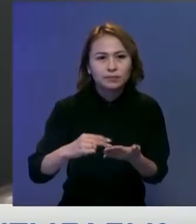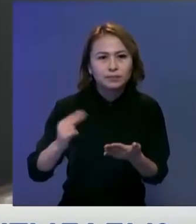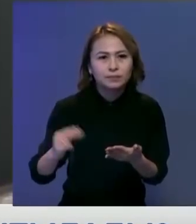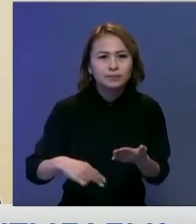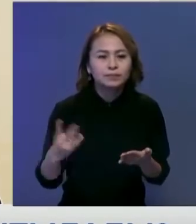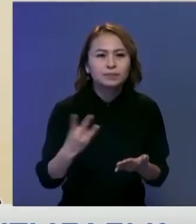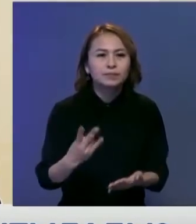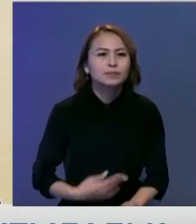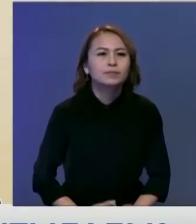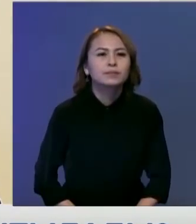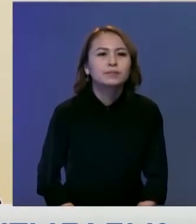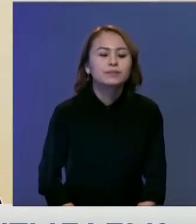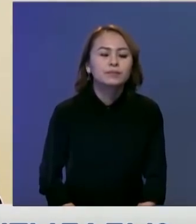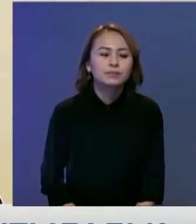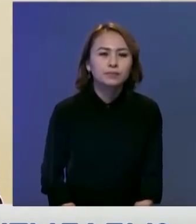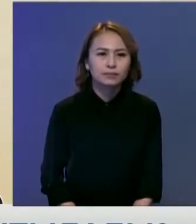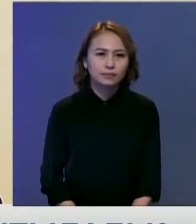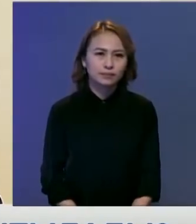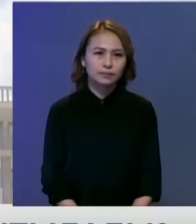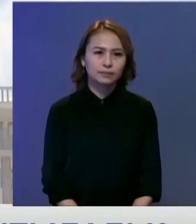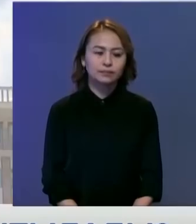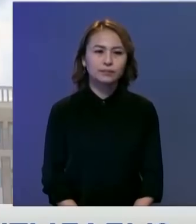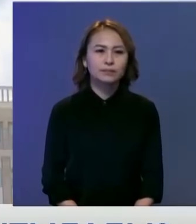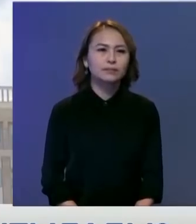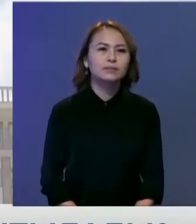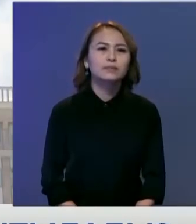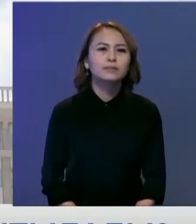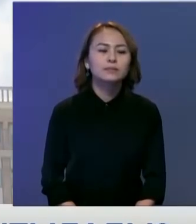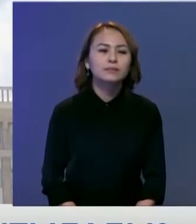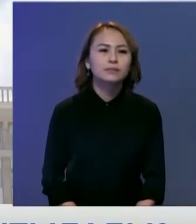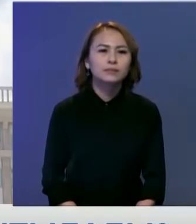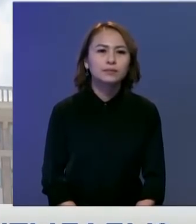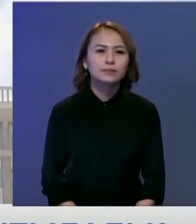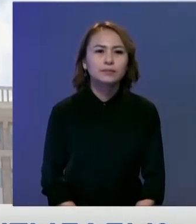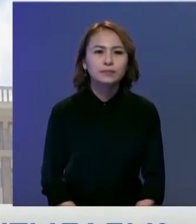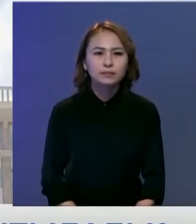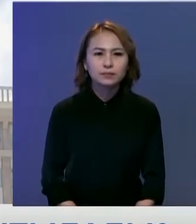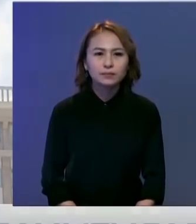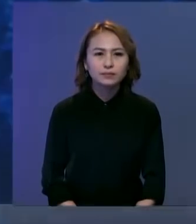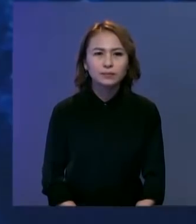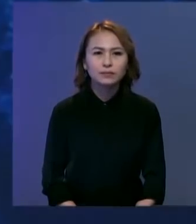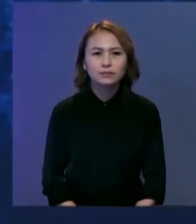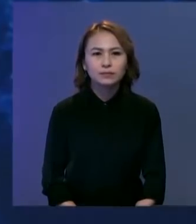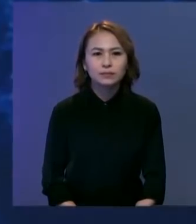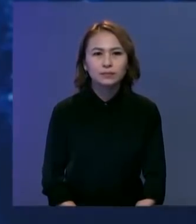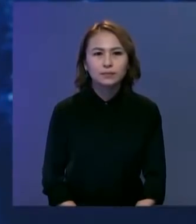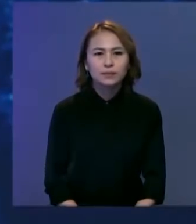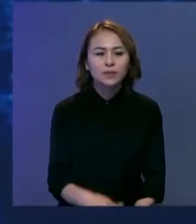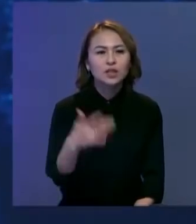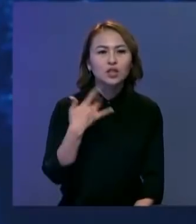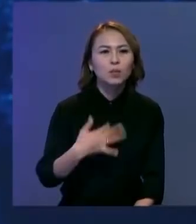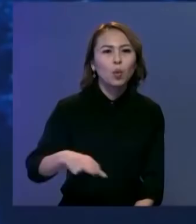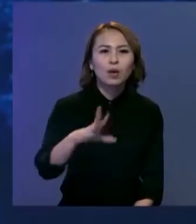Қорған қуыныс байылы Булат Абдулин президент елі радиогешенінің өмегімен қабар жерма түртті. Жамбыл